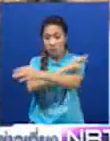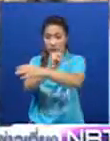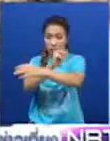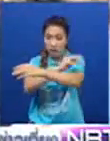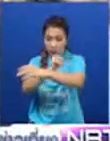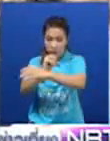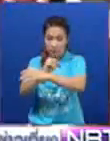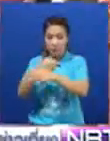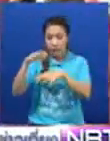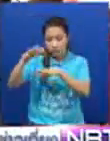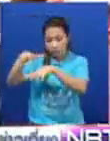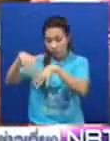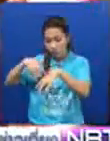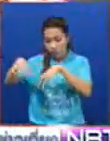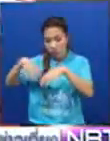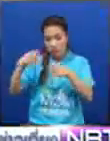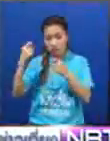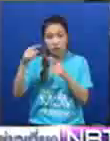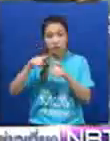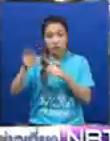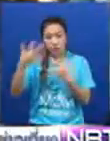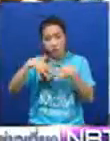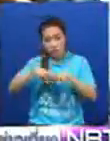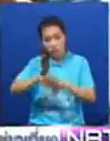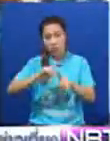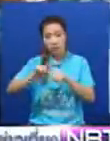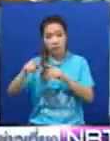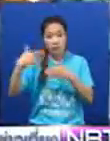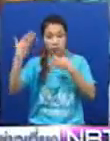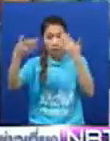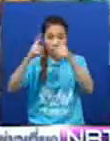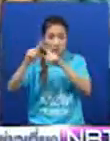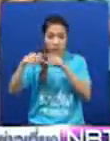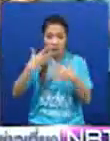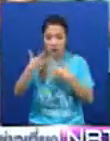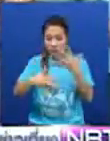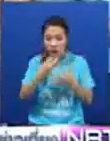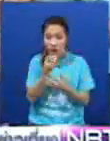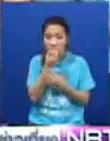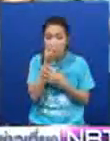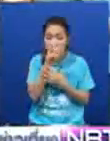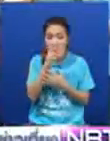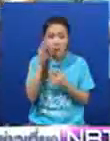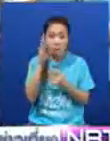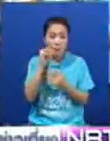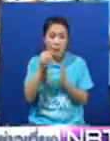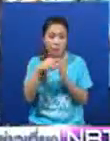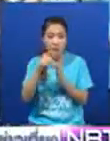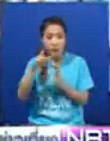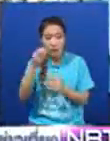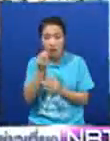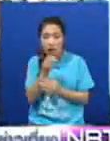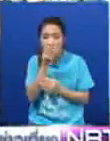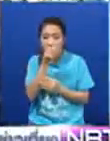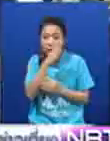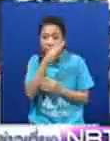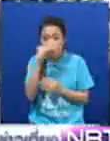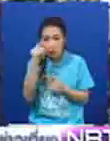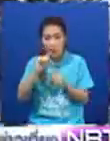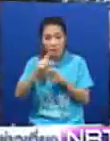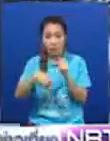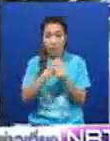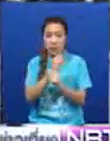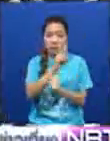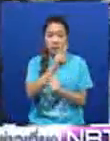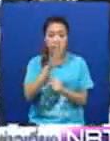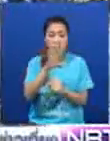ามเข้ามาร่วมรณรงค์ด้วยและฝ่ายกิจกรรมผลิตและจำหน่ายดอกมะลิงานวันแม่แห่งชาติประจำปี